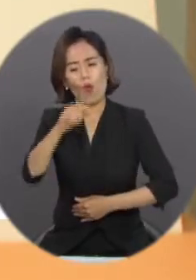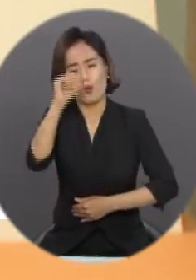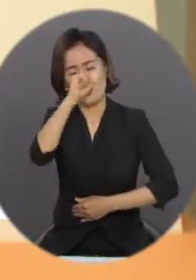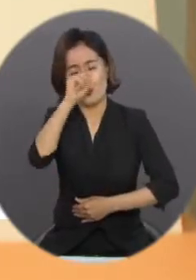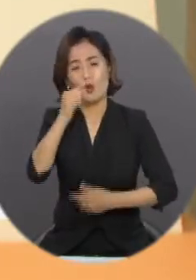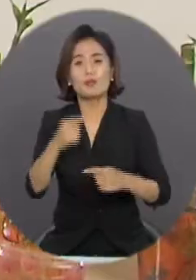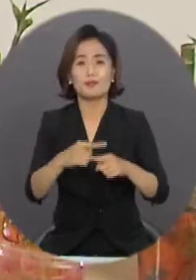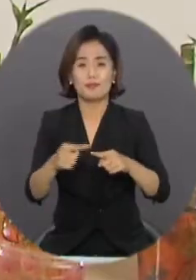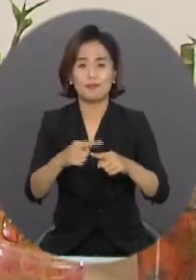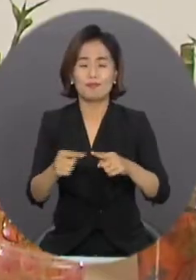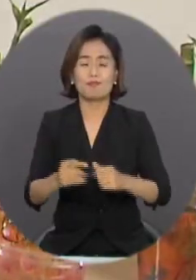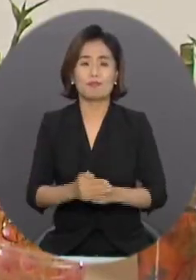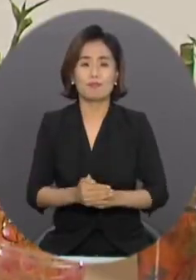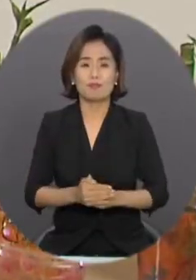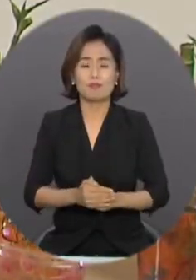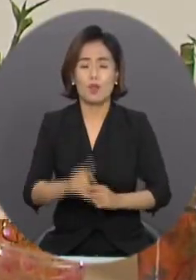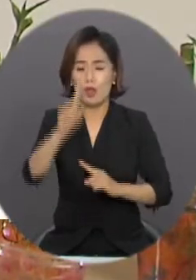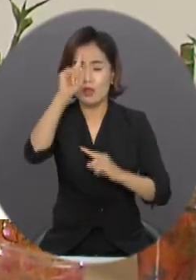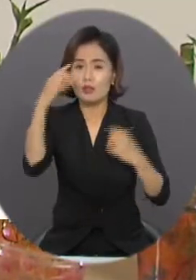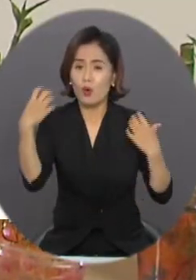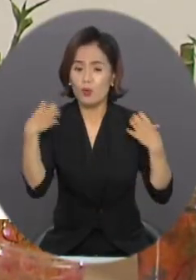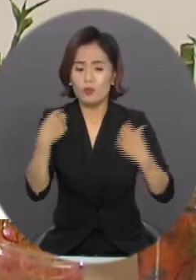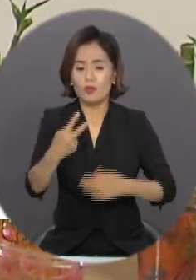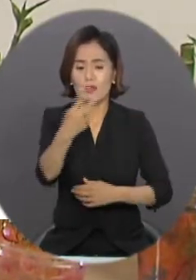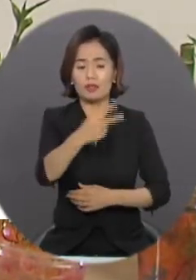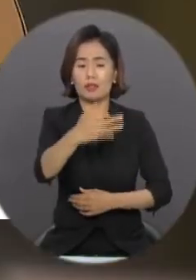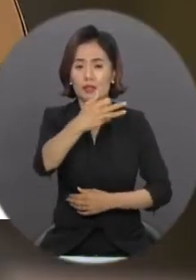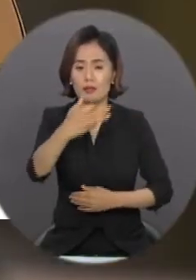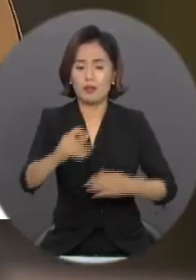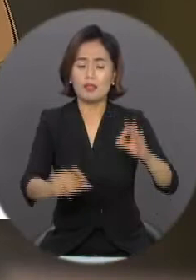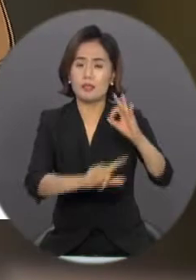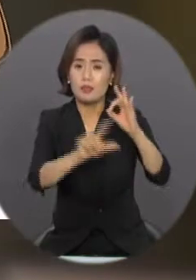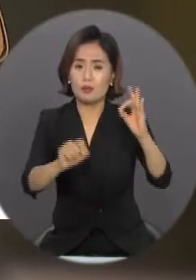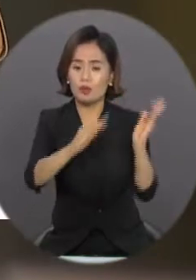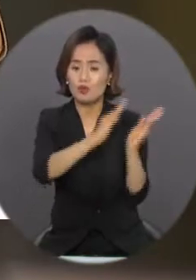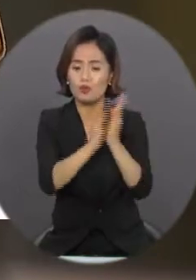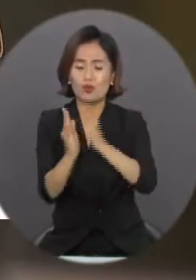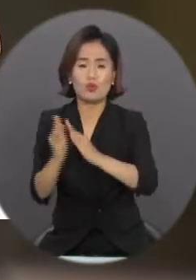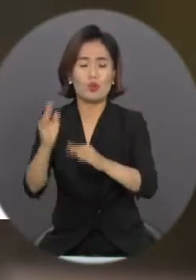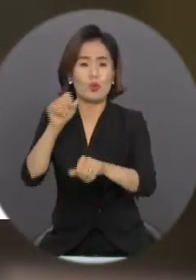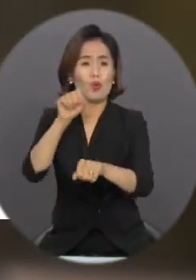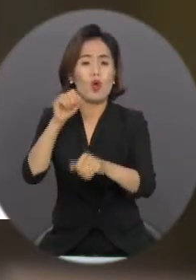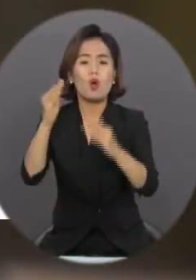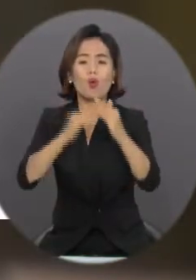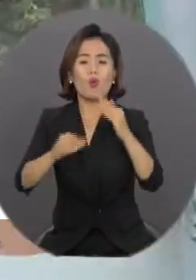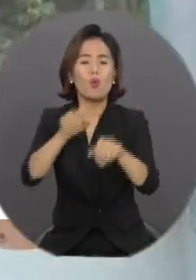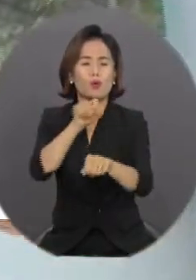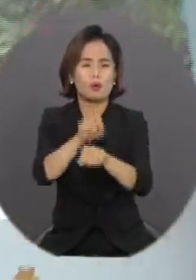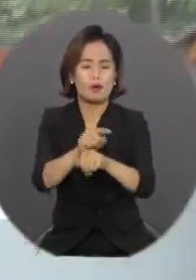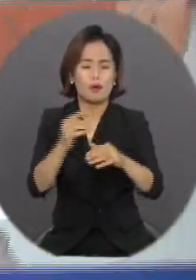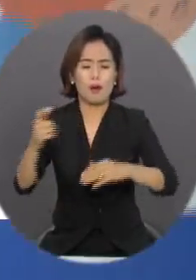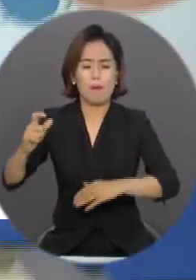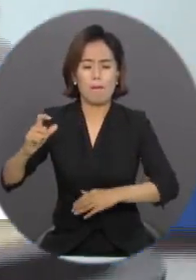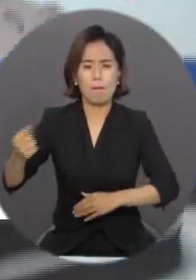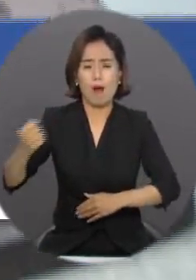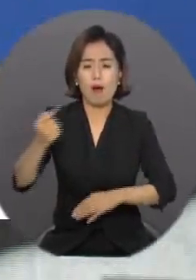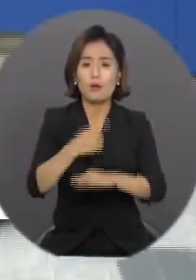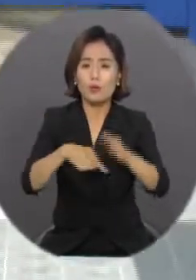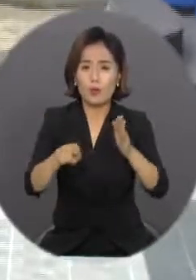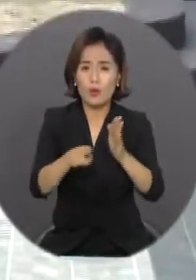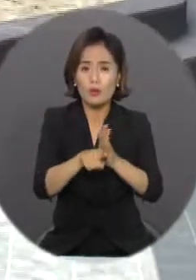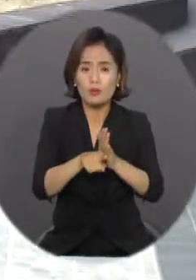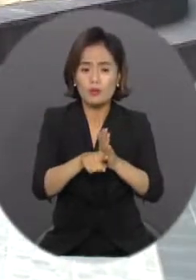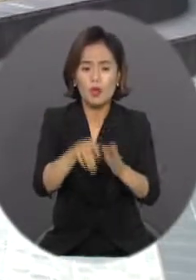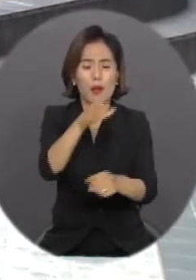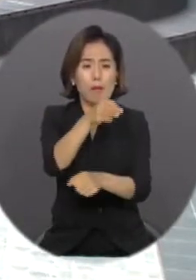호응도가 높습니다. 정부는 지난 2018년 10월 유치원의 공공성을 강화하기 위한 방안으로 매입형 유치원